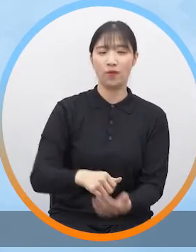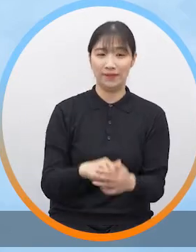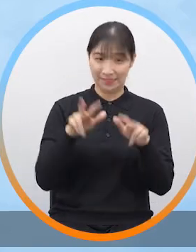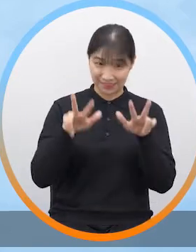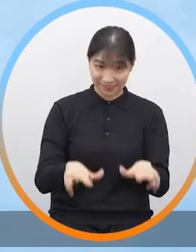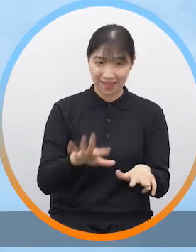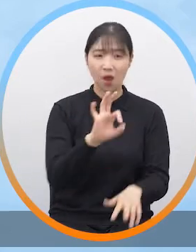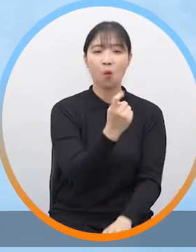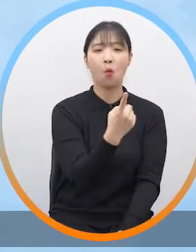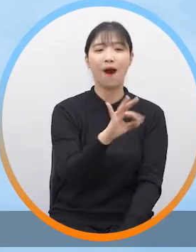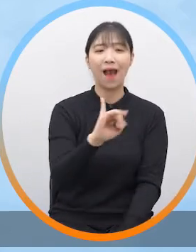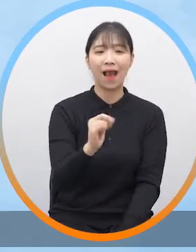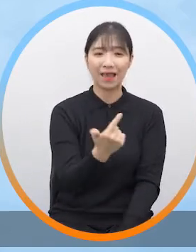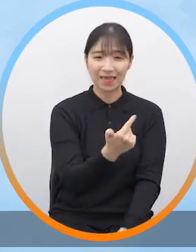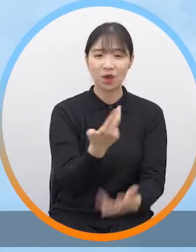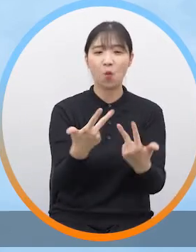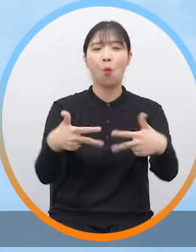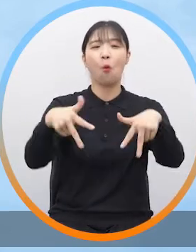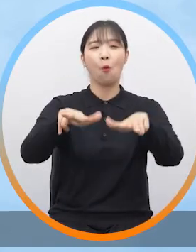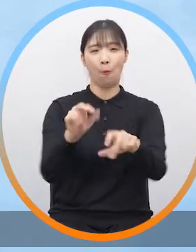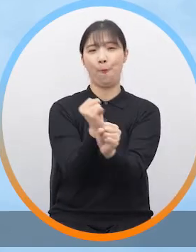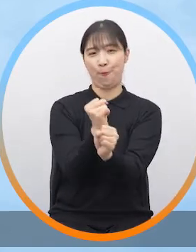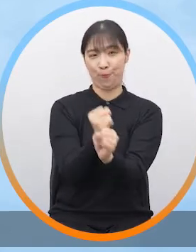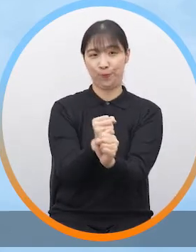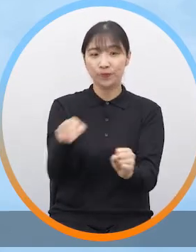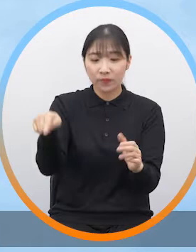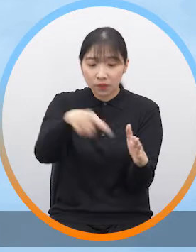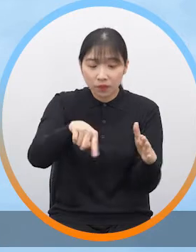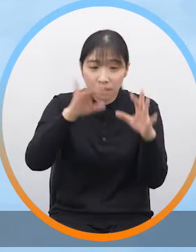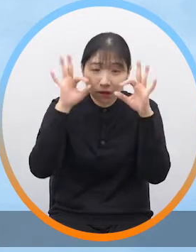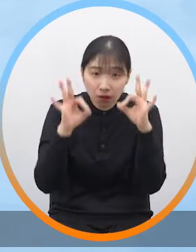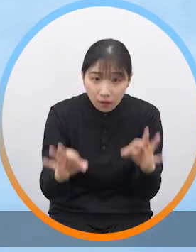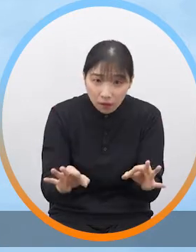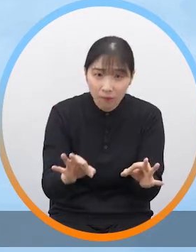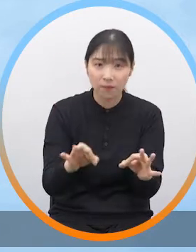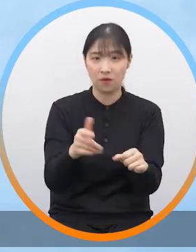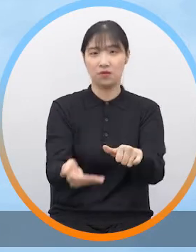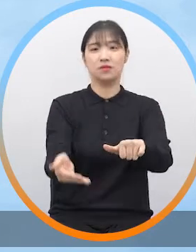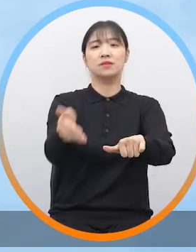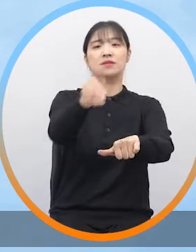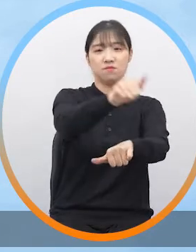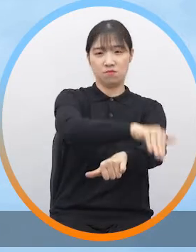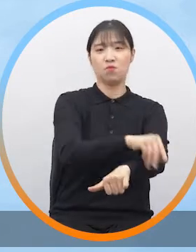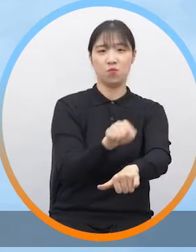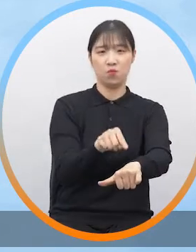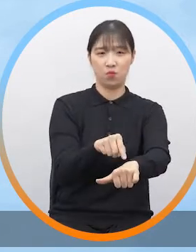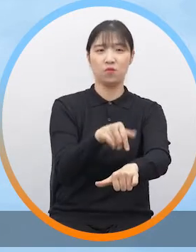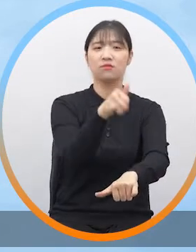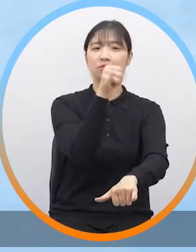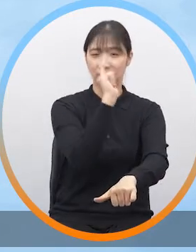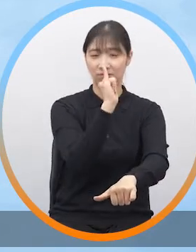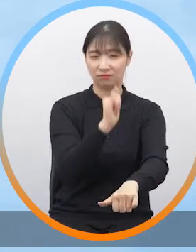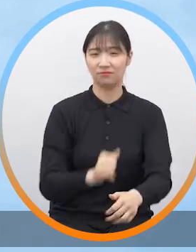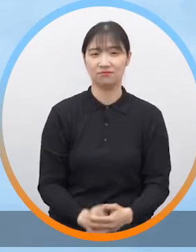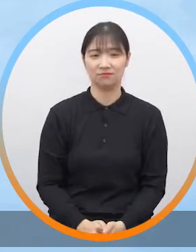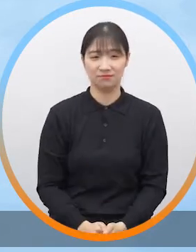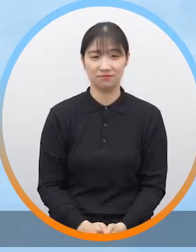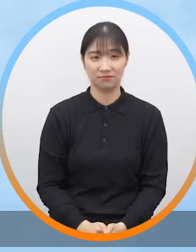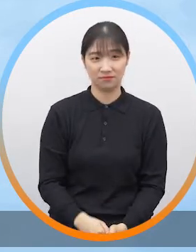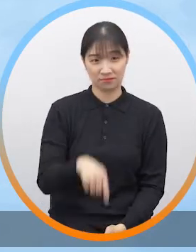지금 왕인 공원으로 조성이 되어 있는데요. 그 안에 보면은 왕인 박사 지묘, 이렇게 왕인 박사가 묘가